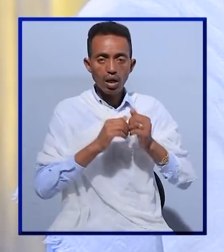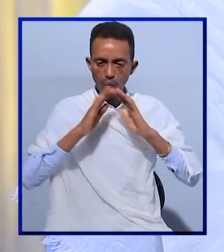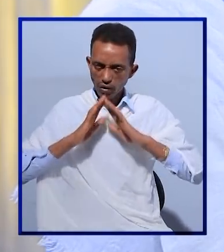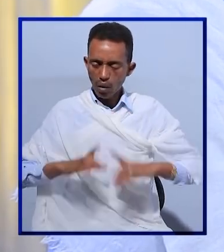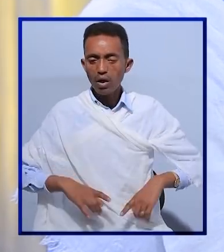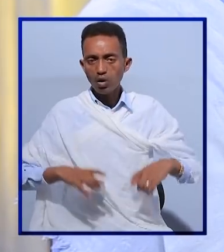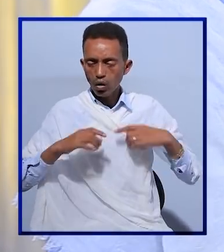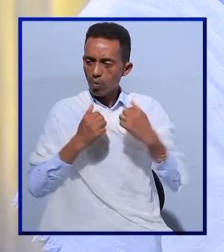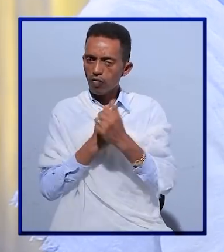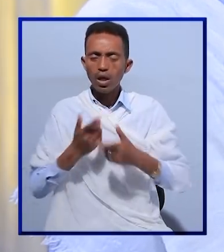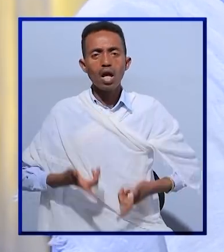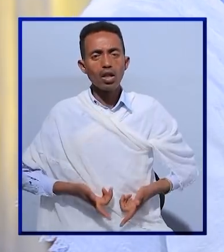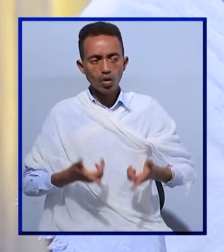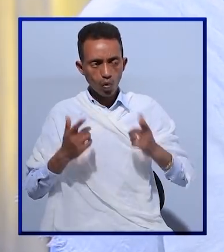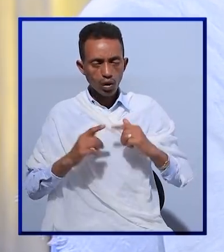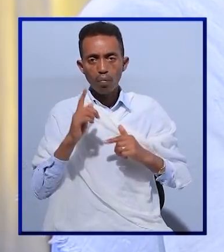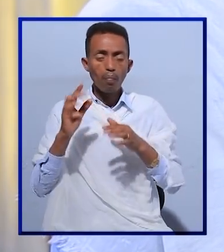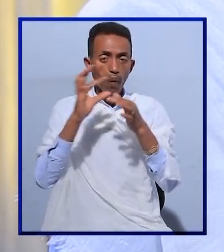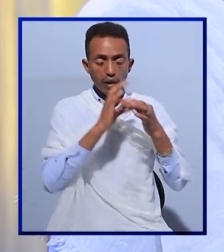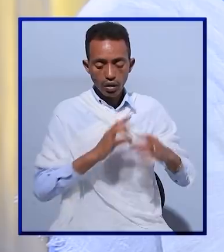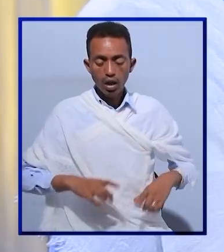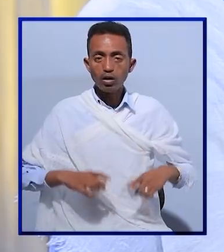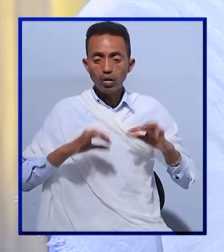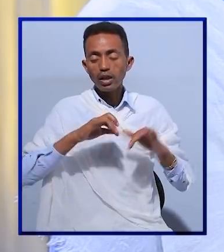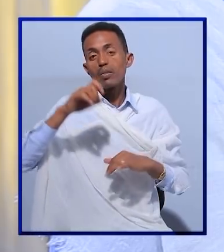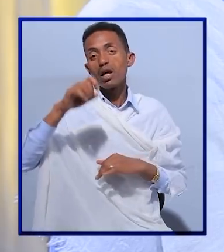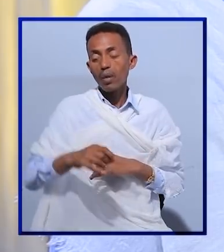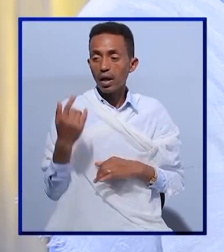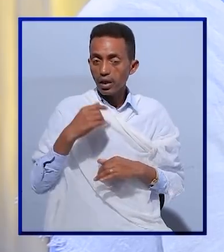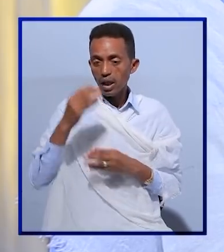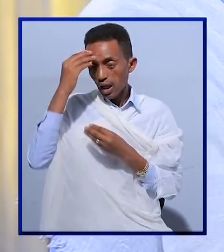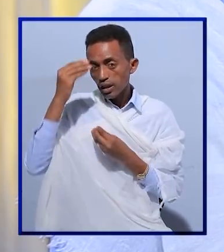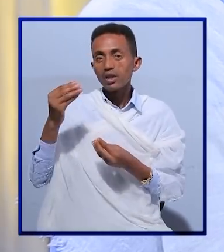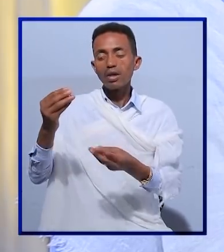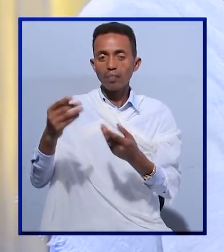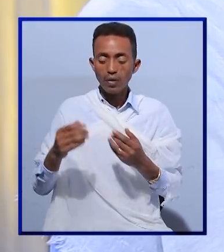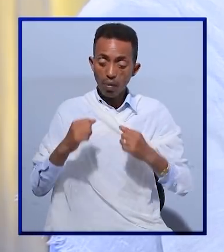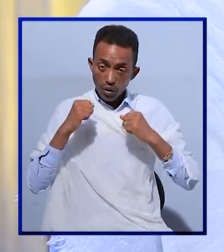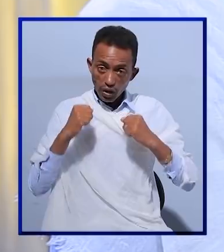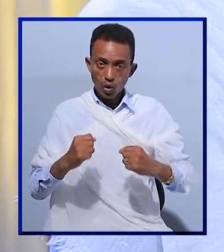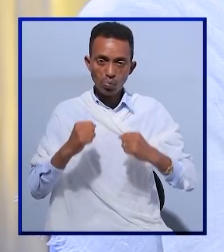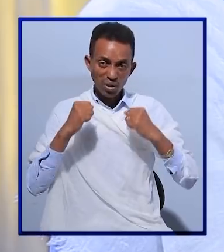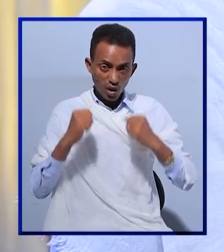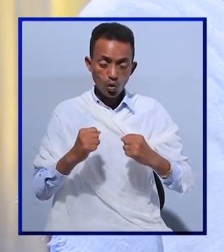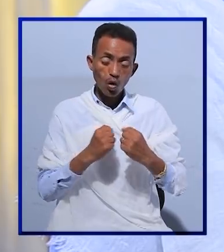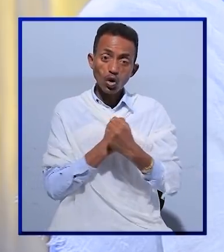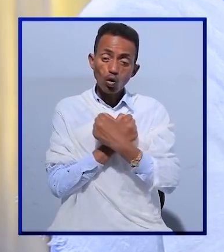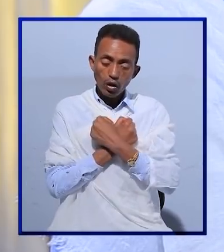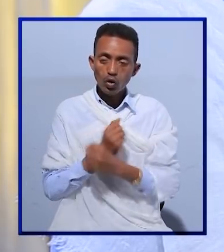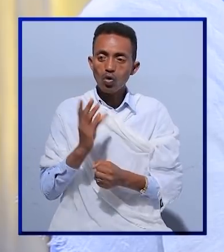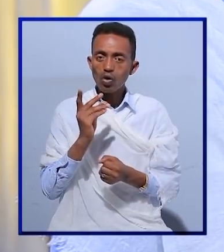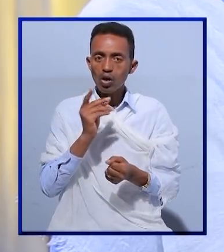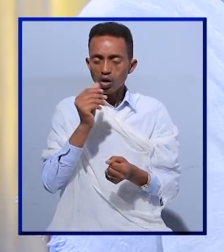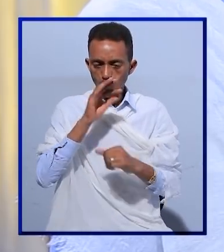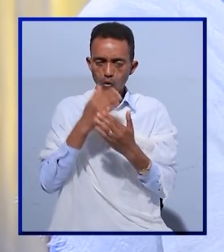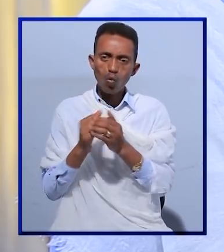ሁሉ በሰላም ልንኖር፣ በፍቅር ልንኖር፣ በአንድነት ልንኖር እንደሚገባን ሲያሳስብ ቢቻላችሁስ ተወዳጆች